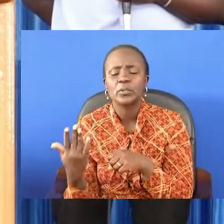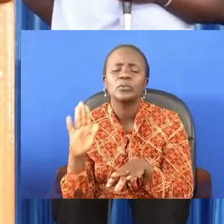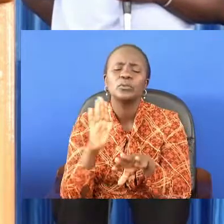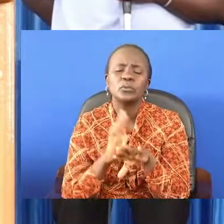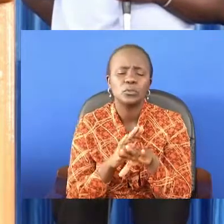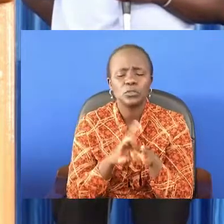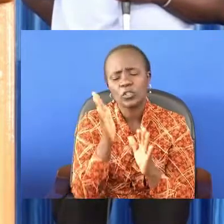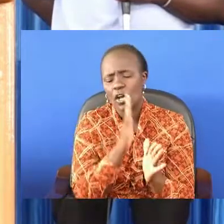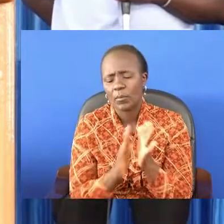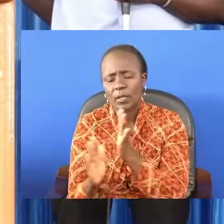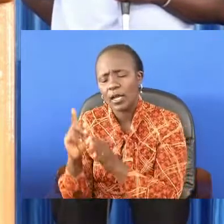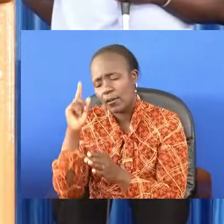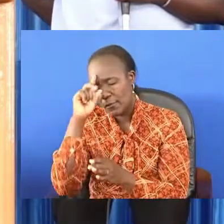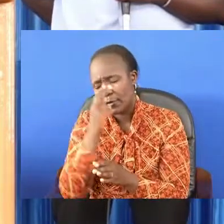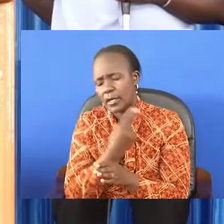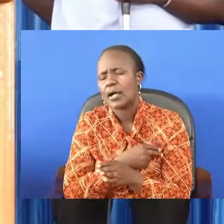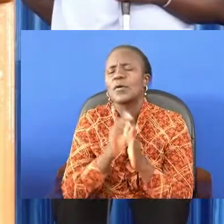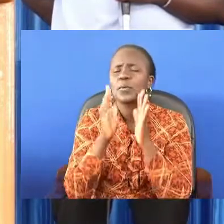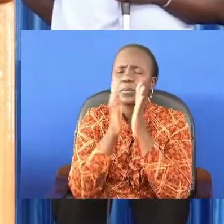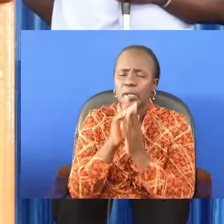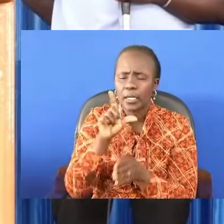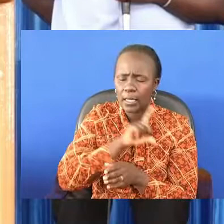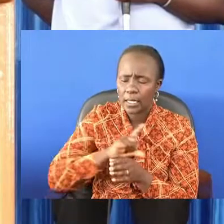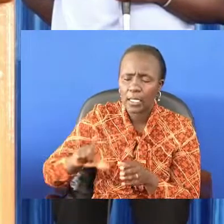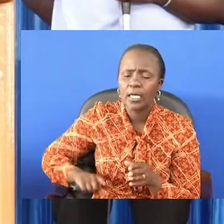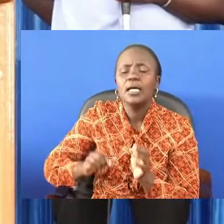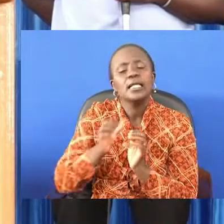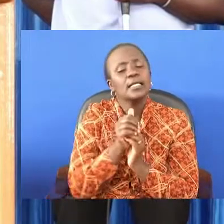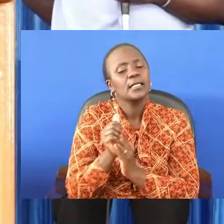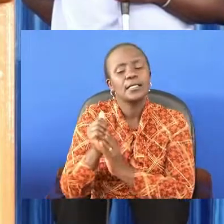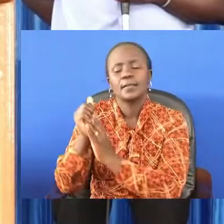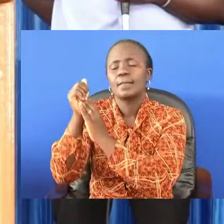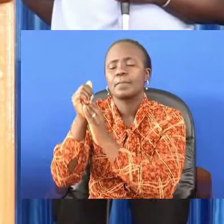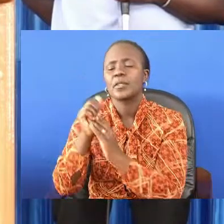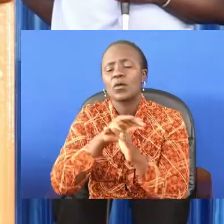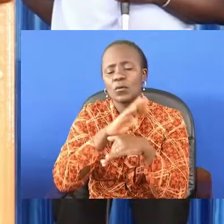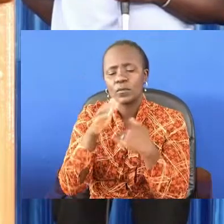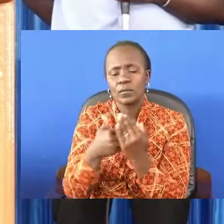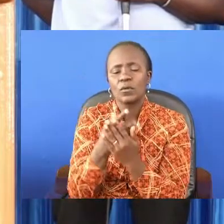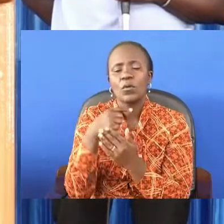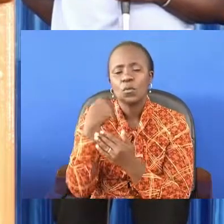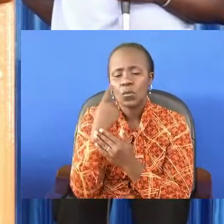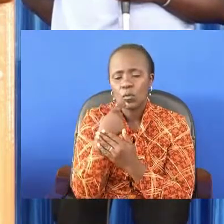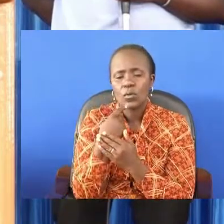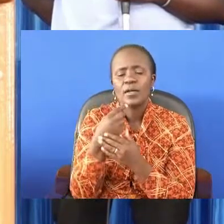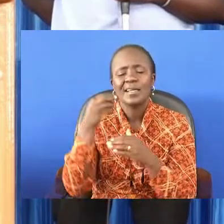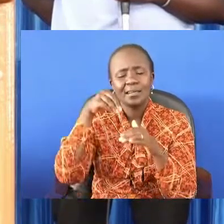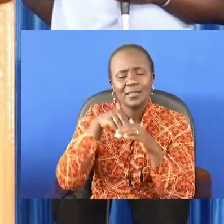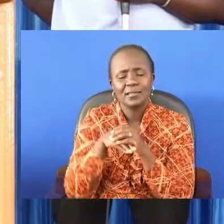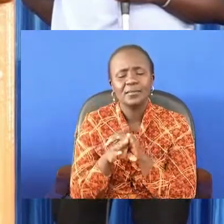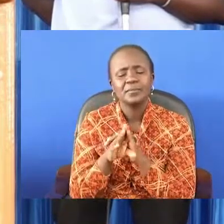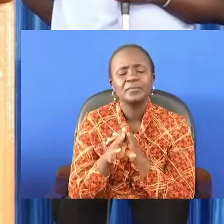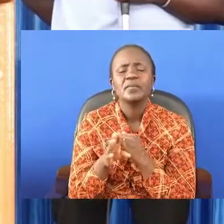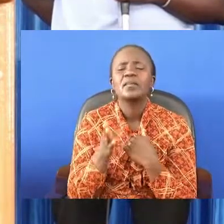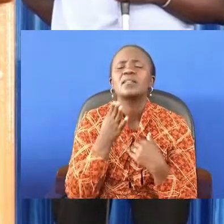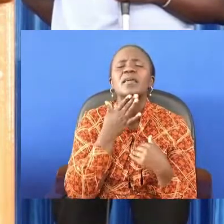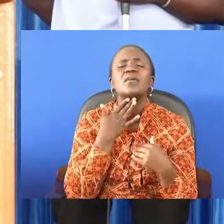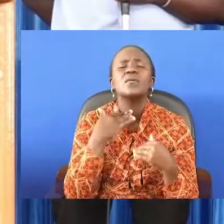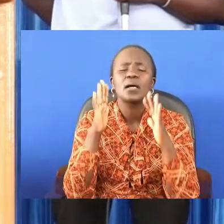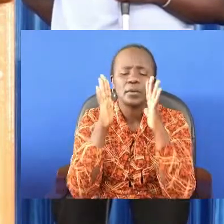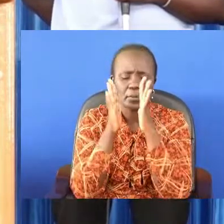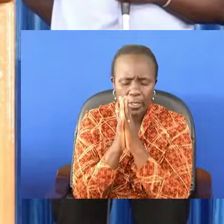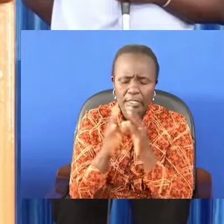ambao umetupangia Bwana. Tunaomba Bwana ukaongoze hata wale wote ambao wako katika hali ambao wanahitaji